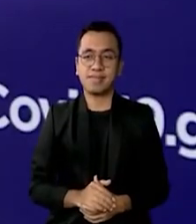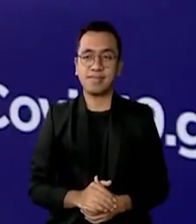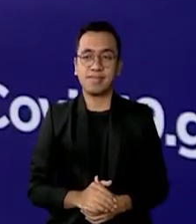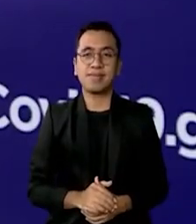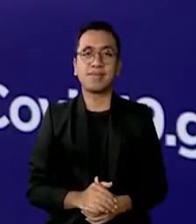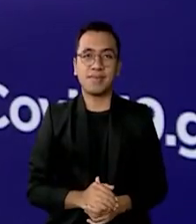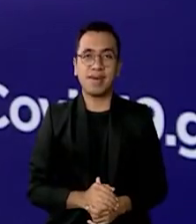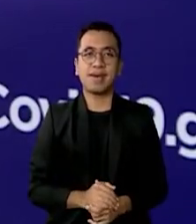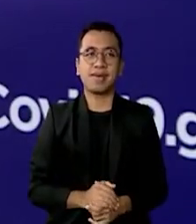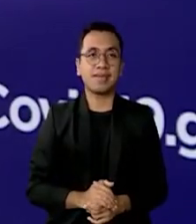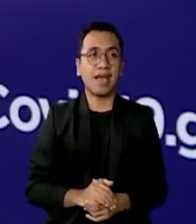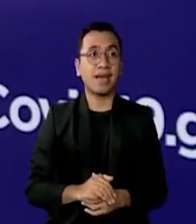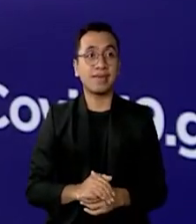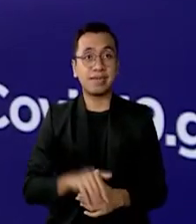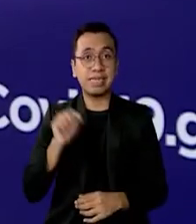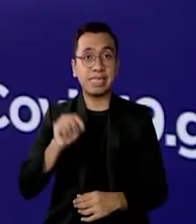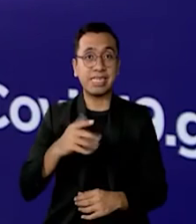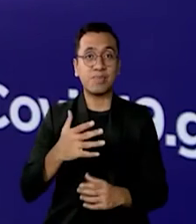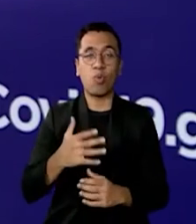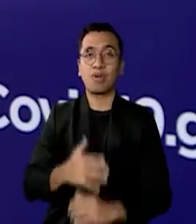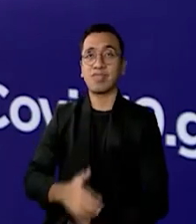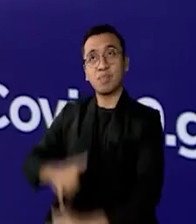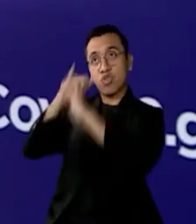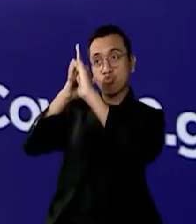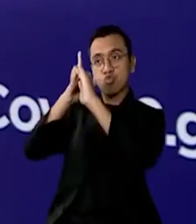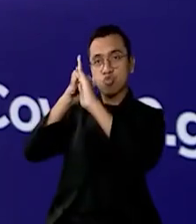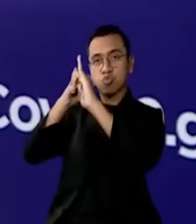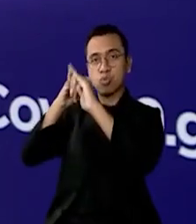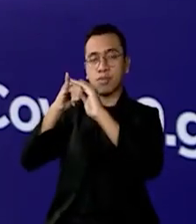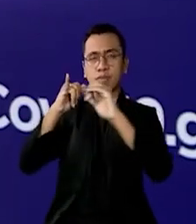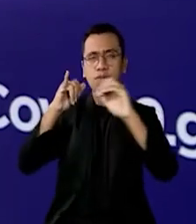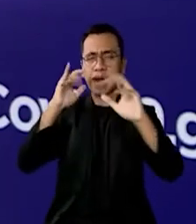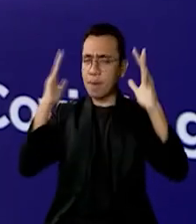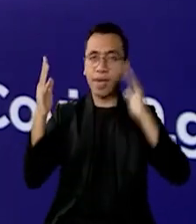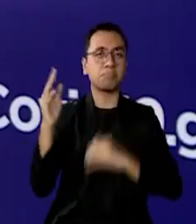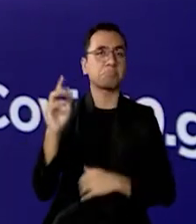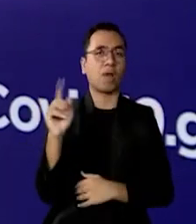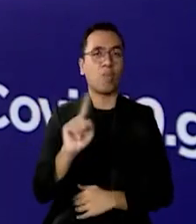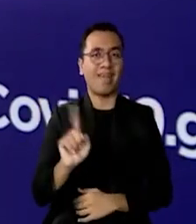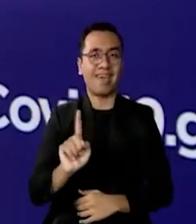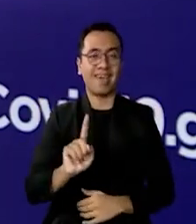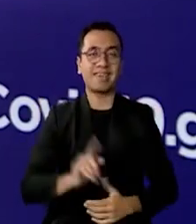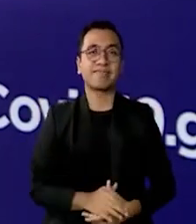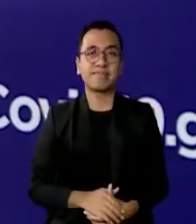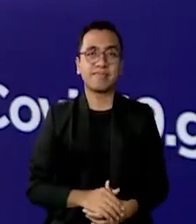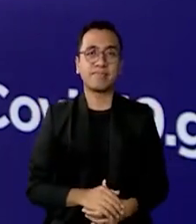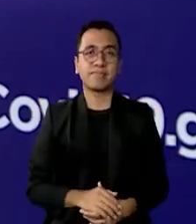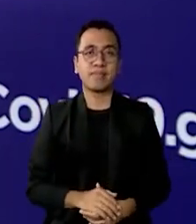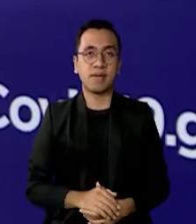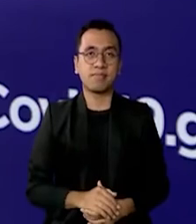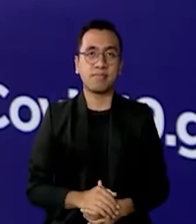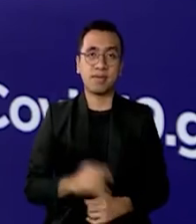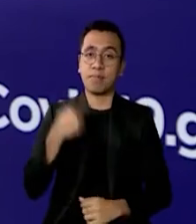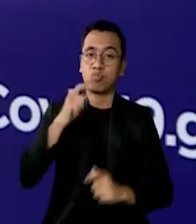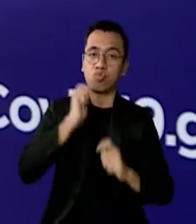tidak ada perayaan tahun baru yang berlebihan dan tidak ada perayaan lah intinya mah Jadi kami mengeluarkan